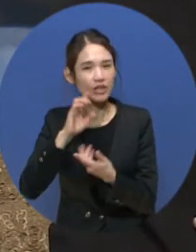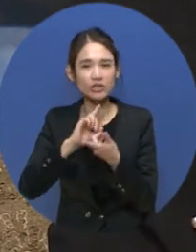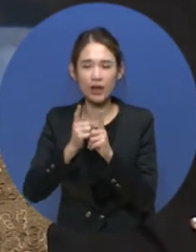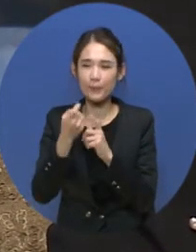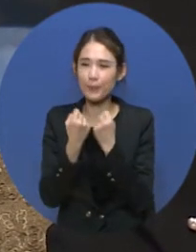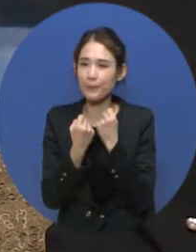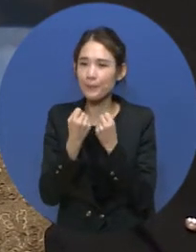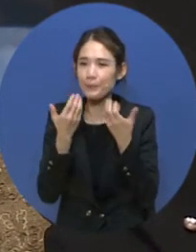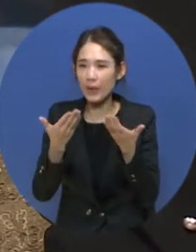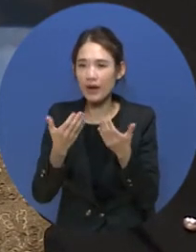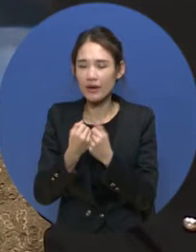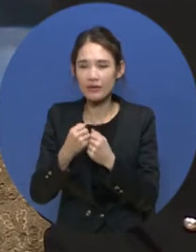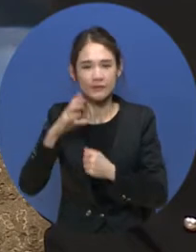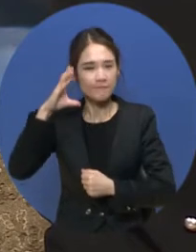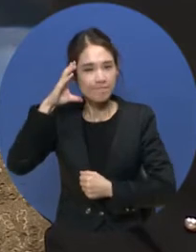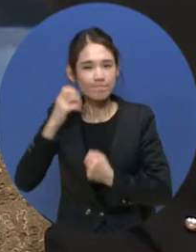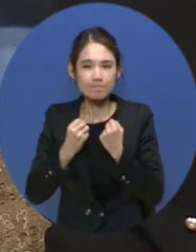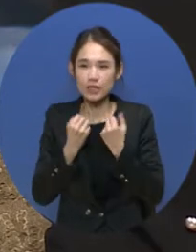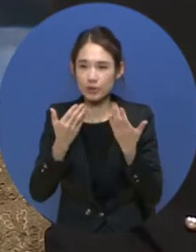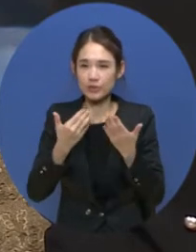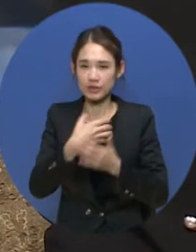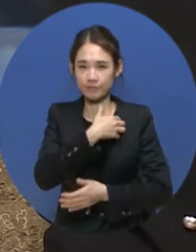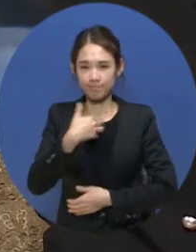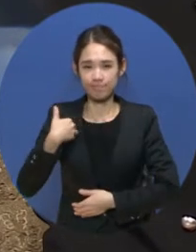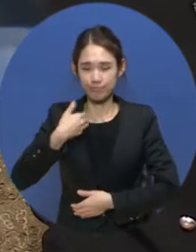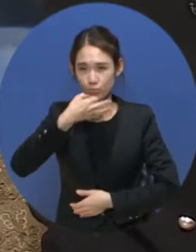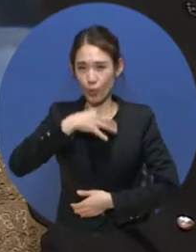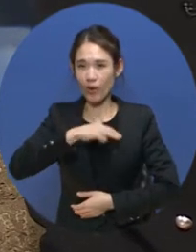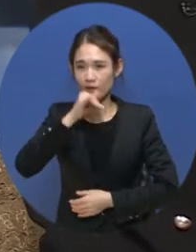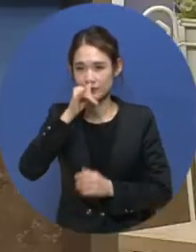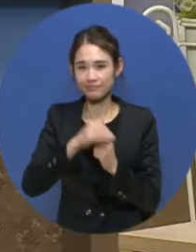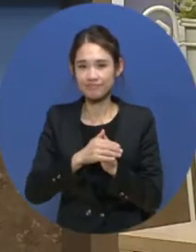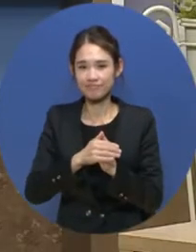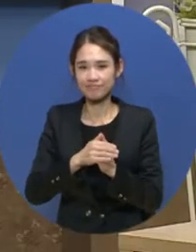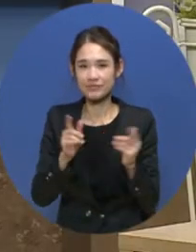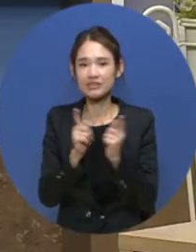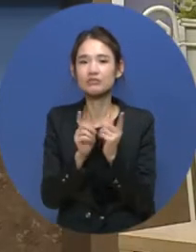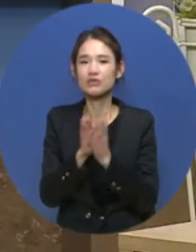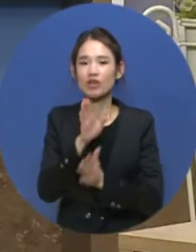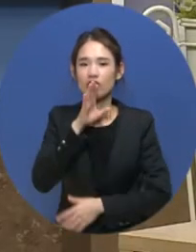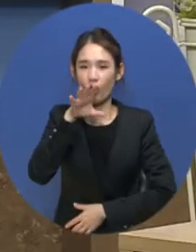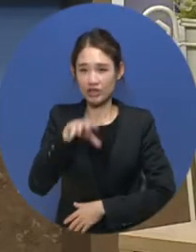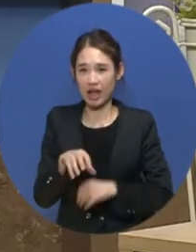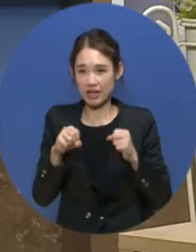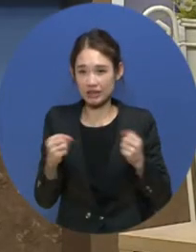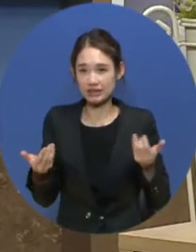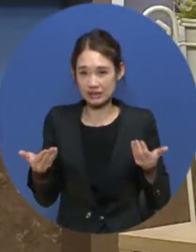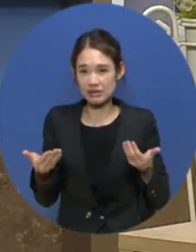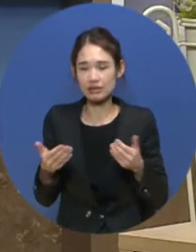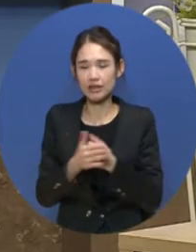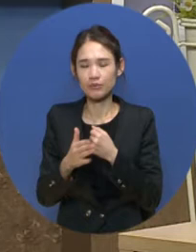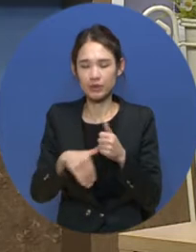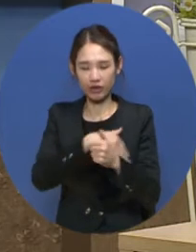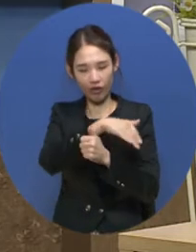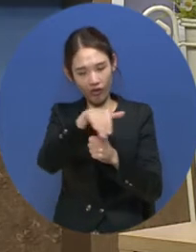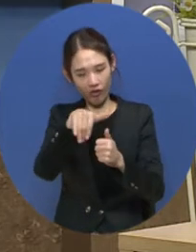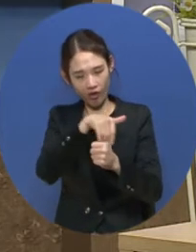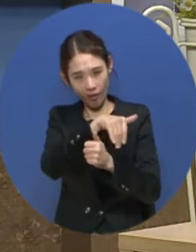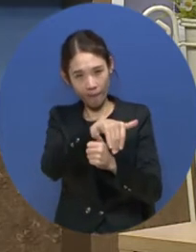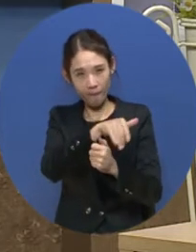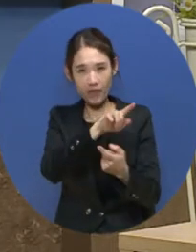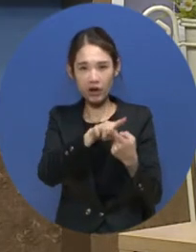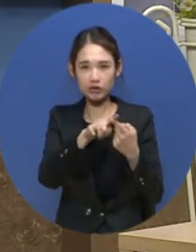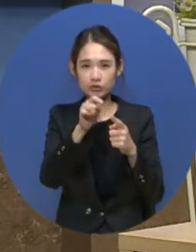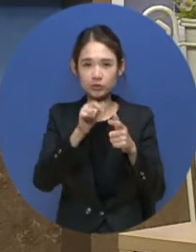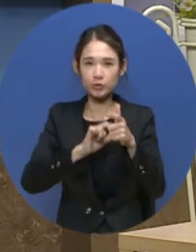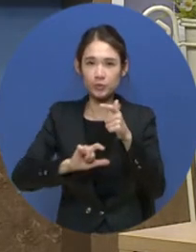있는 역할을 하고 있다는 데서 보람과 자부심을 느끼고 있습니다. 네, 네. 또 현장에 계시기 때문에 네. 그 현장의 상황이라든지 이런 부분에 대해서 좀